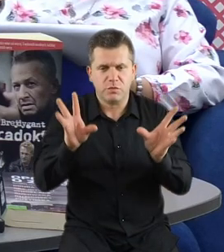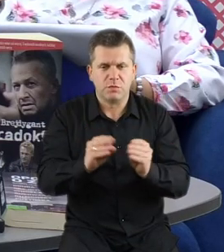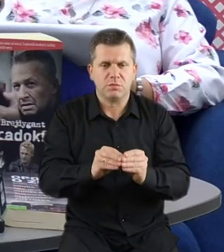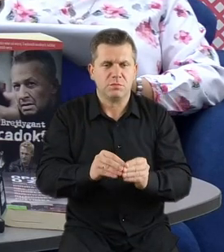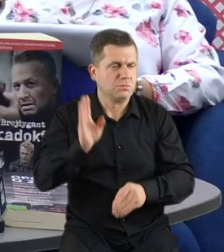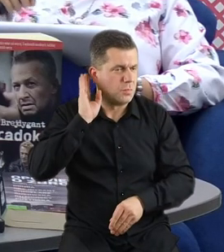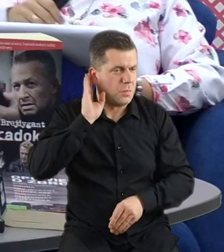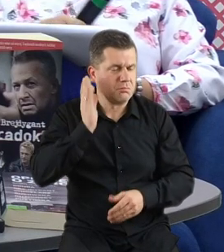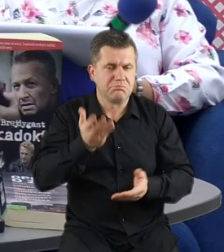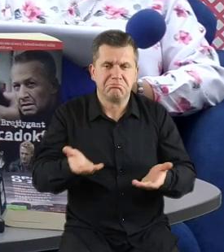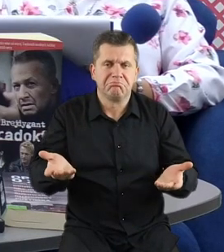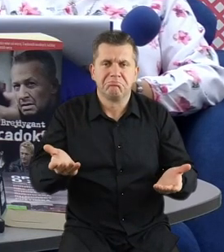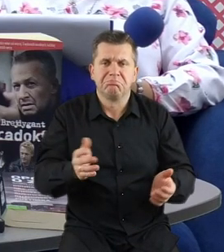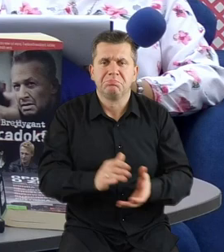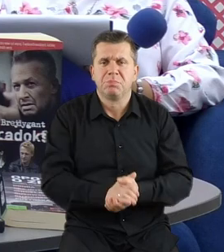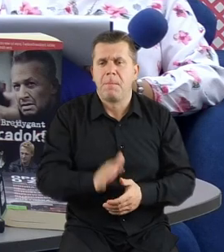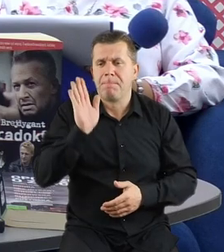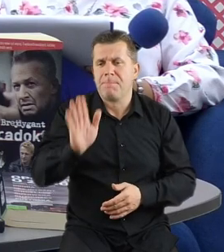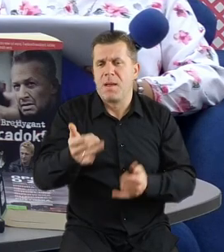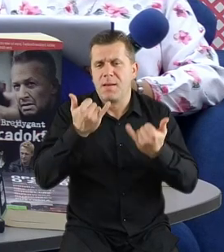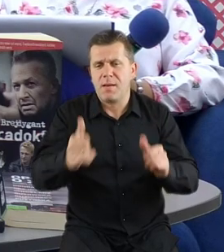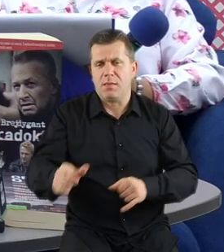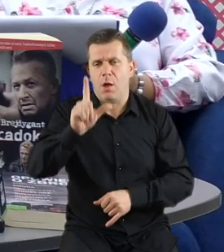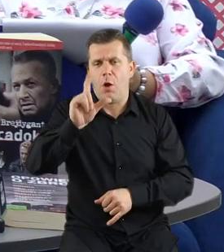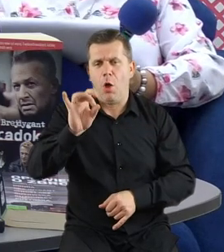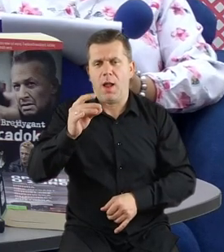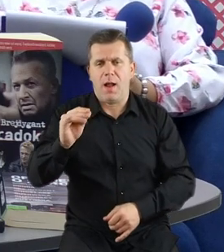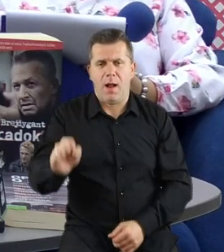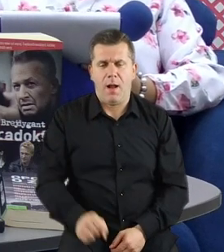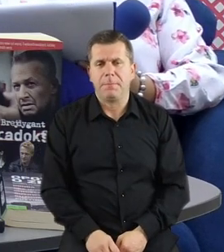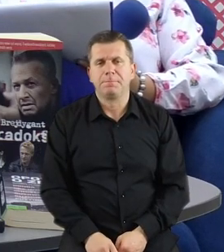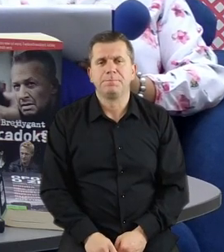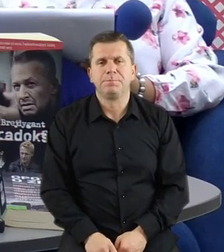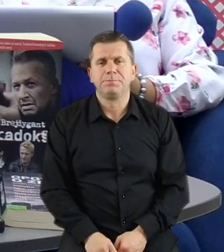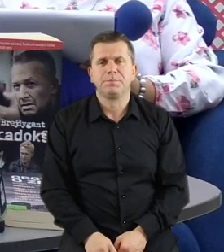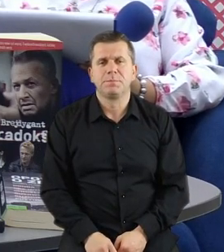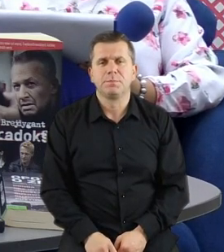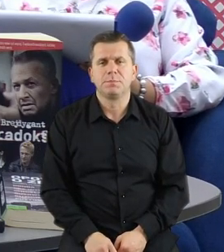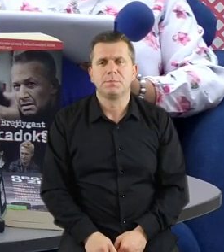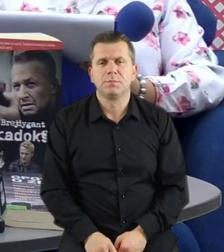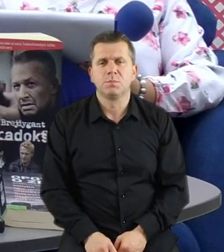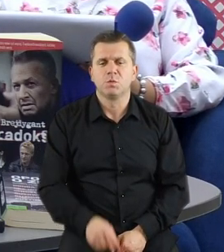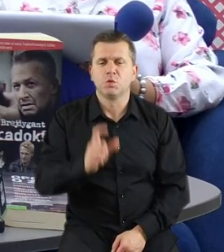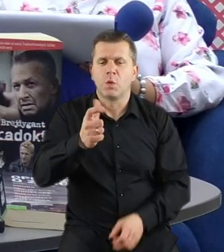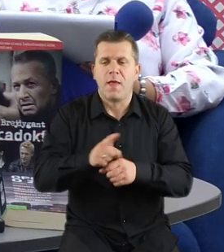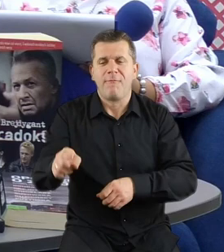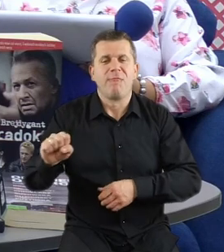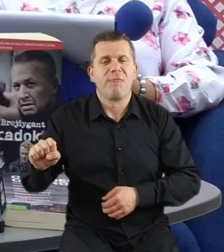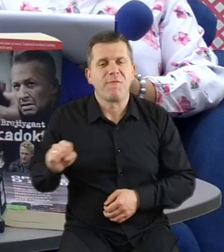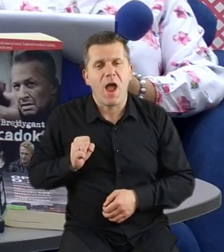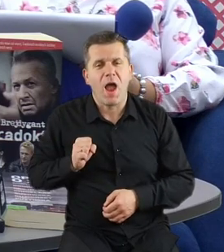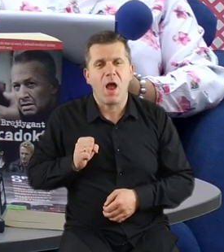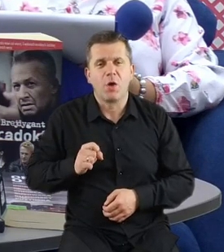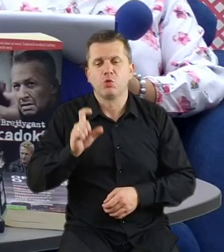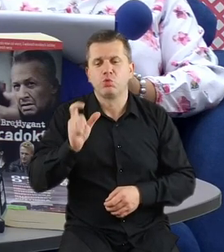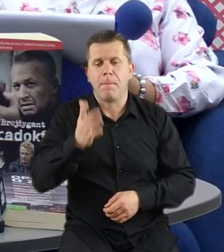w ogóle jakby, to ma inną logikę. To nie jest logika, że coś jest fajne i